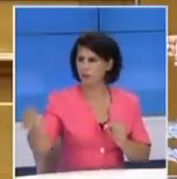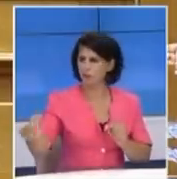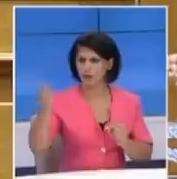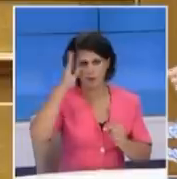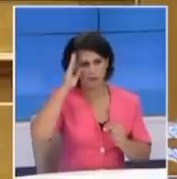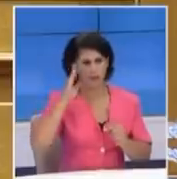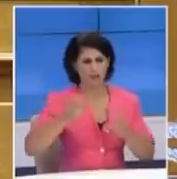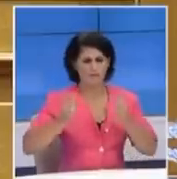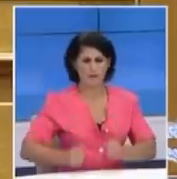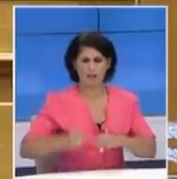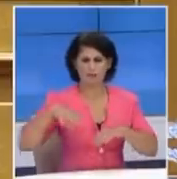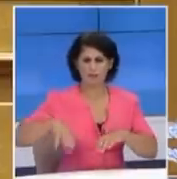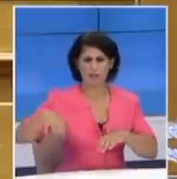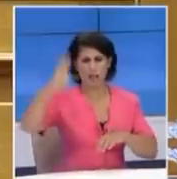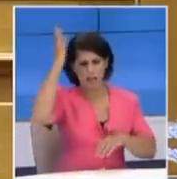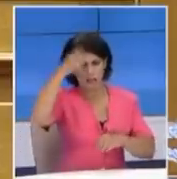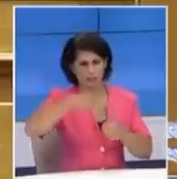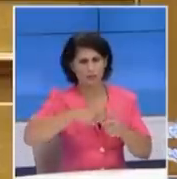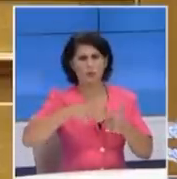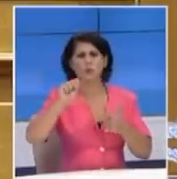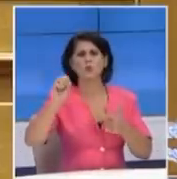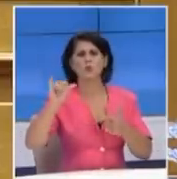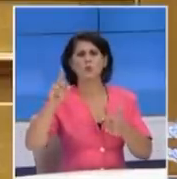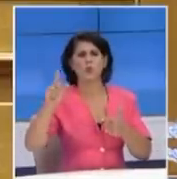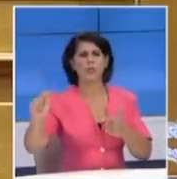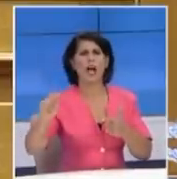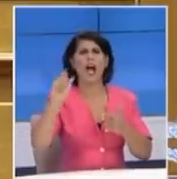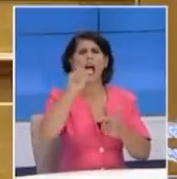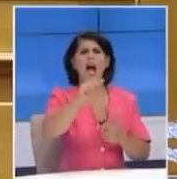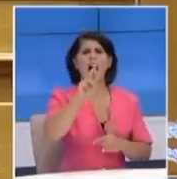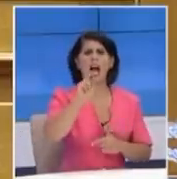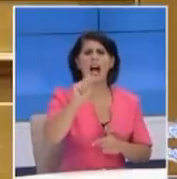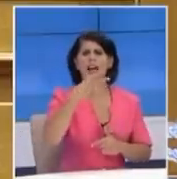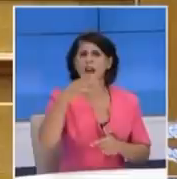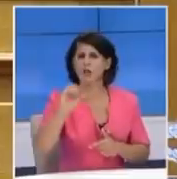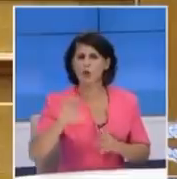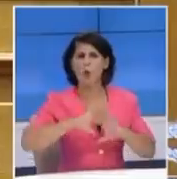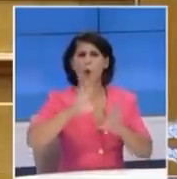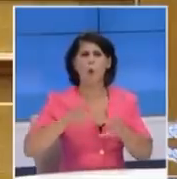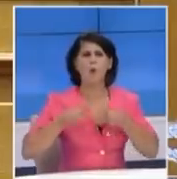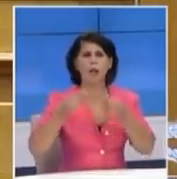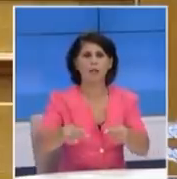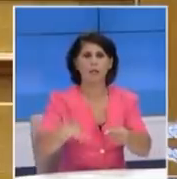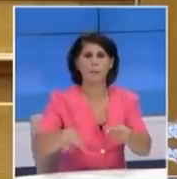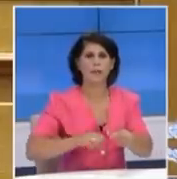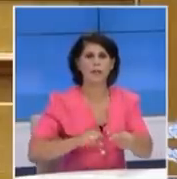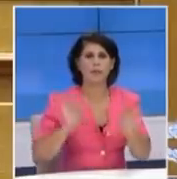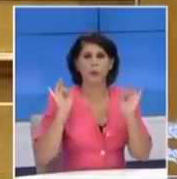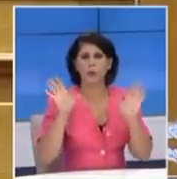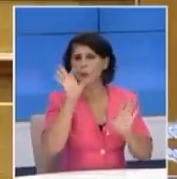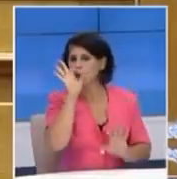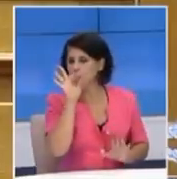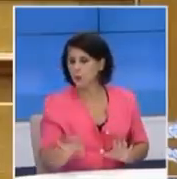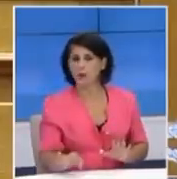στους Αμερικανούς τόσες βάσεις. Αλεξανδρούπολη, Σούδα, Άραξο, τα δώσατε όλα. Τι πήραμε έχει σημασία, τίποτα. Δώστε